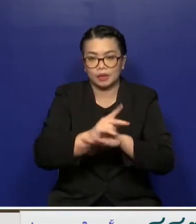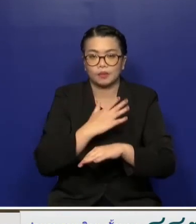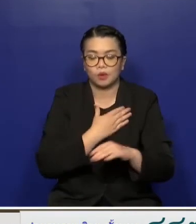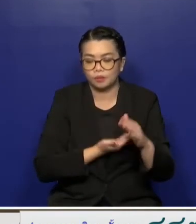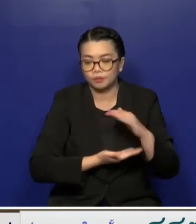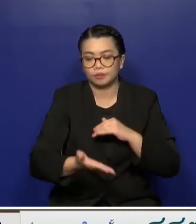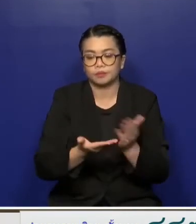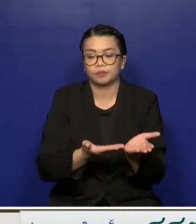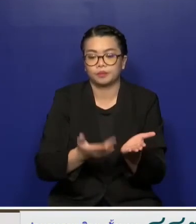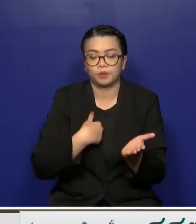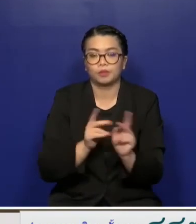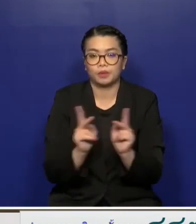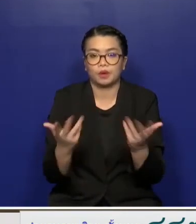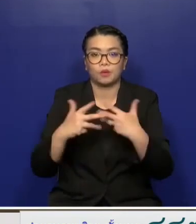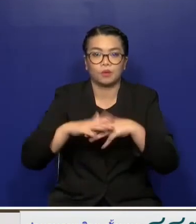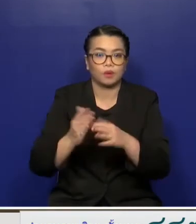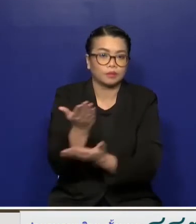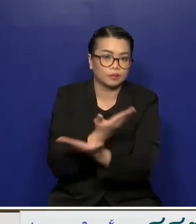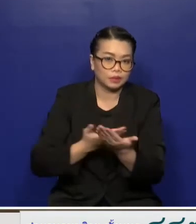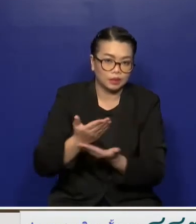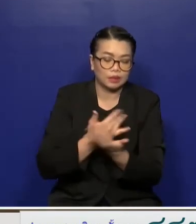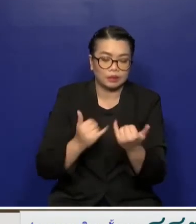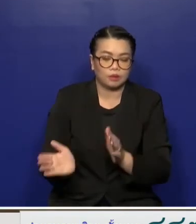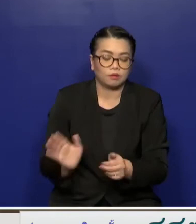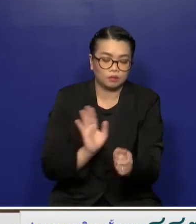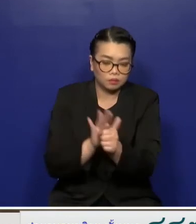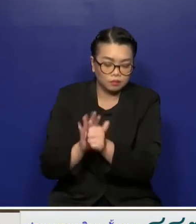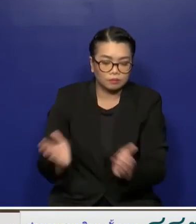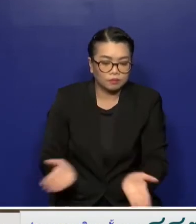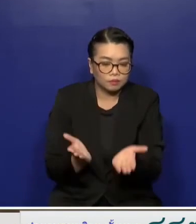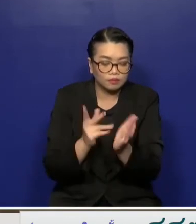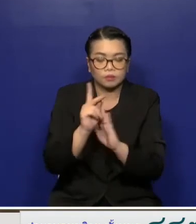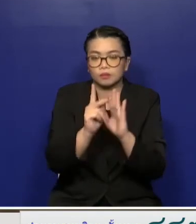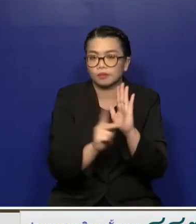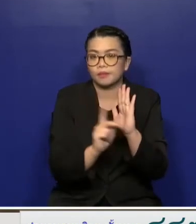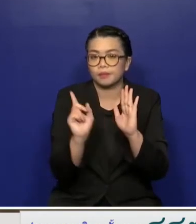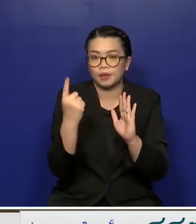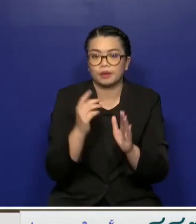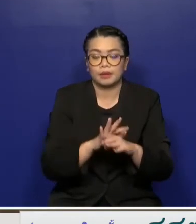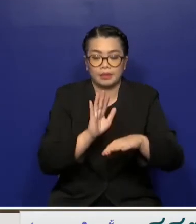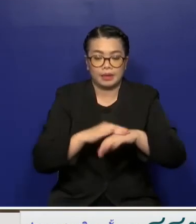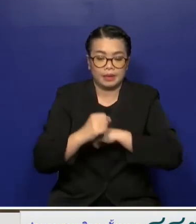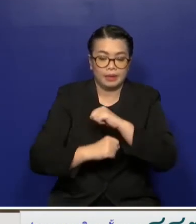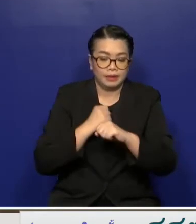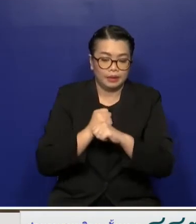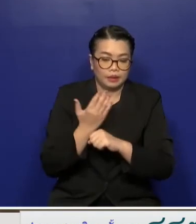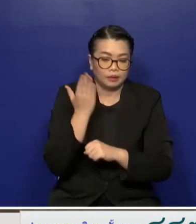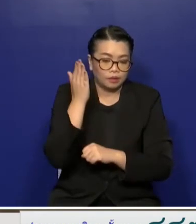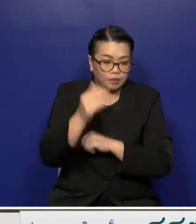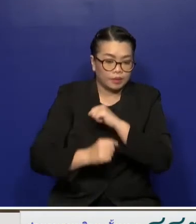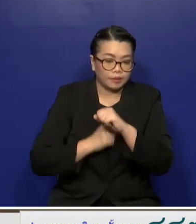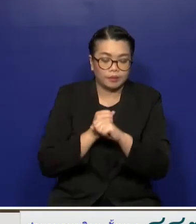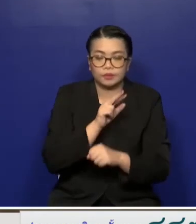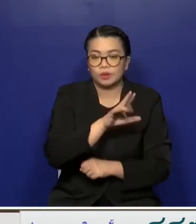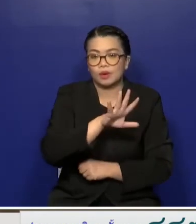ปเป็นกรรมธิการด้วยแล้วเราต้องผลักดันเรื่องนี้ขึ้นมาว่าปีรัฐธรรมนูญปี2540